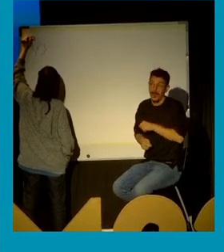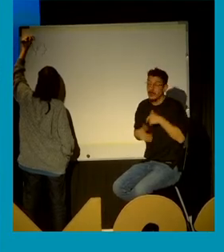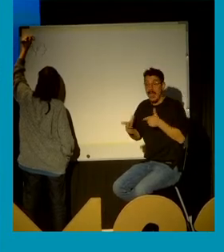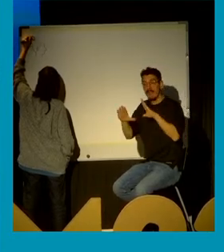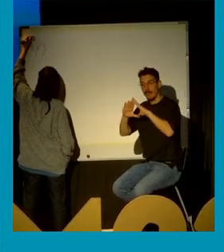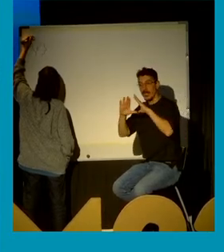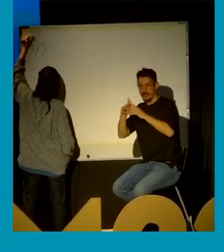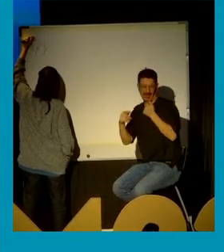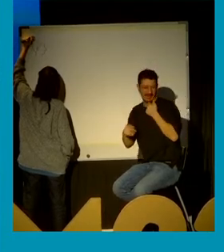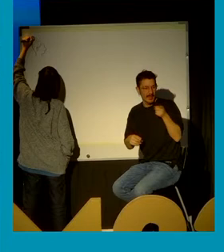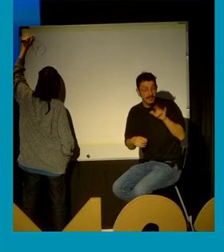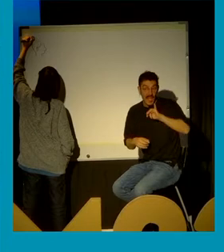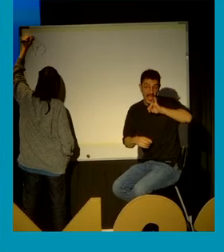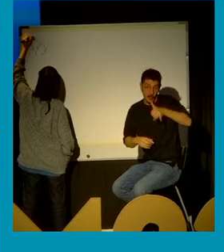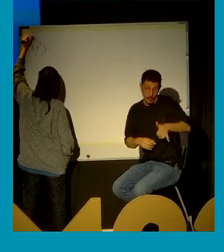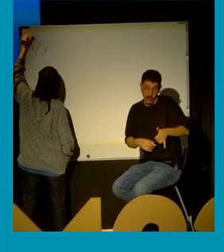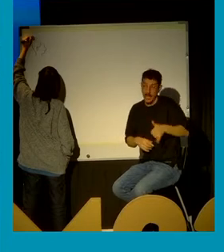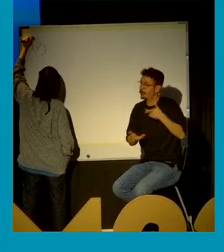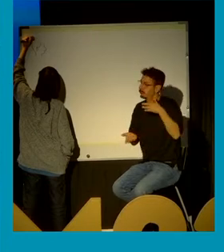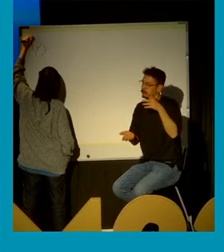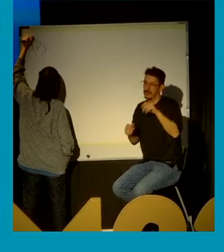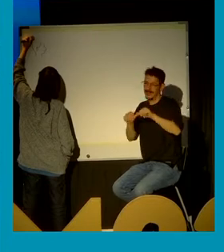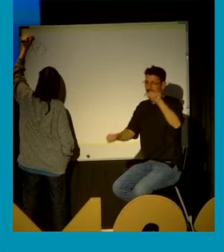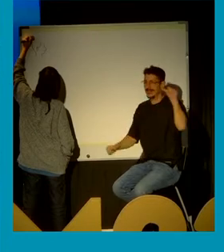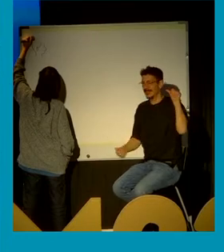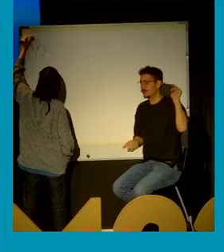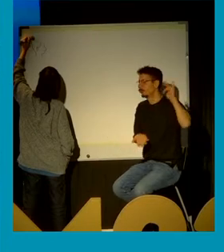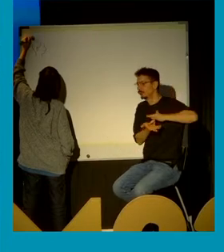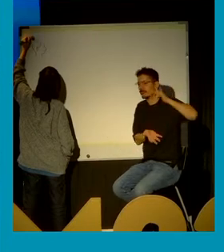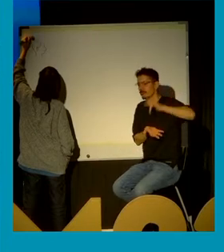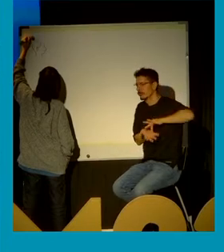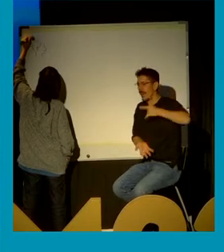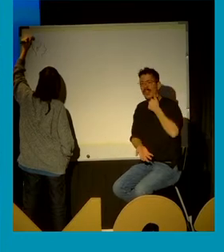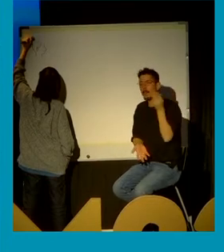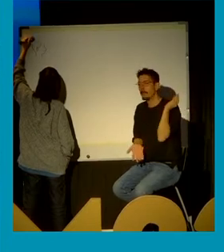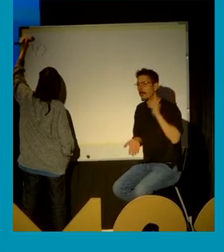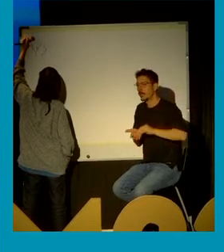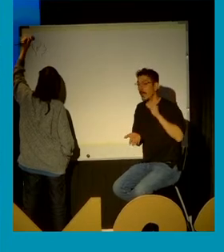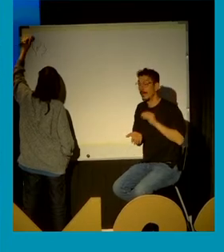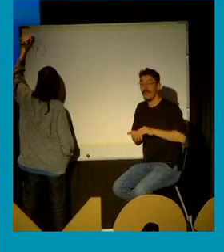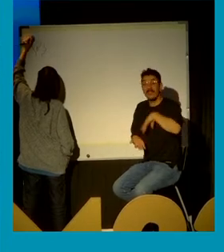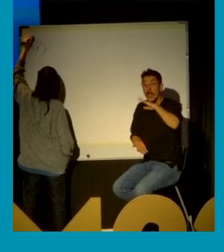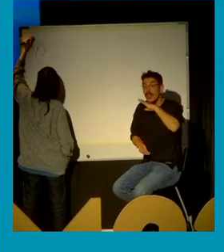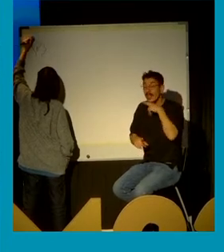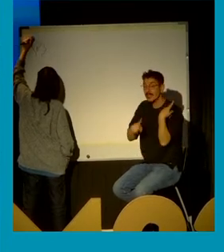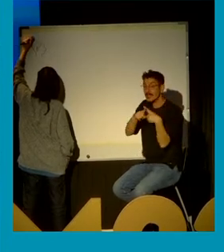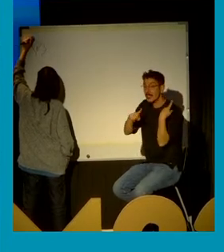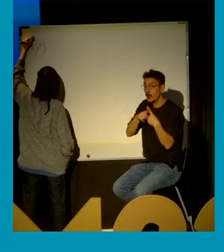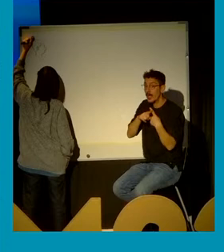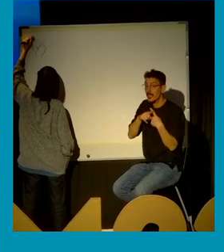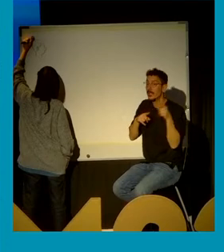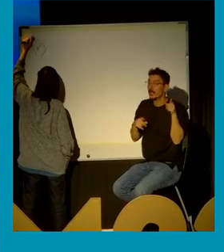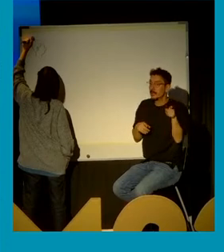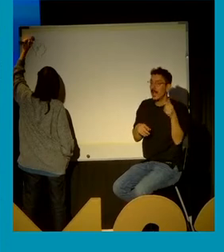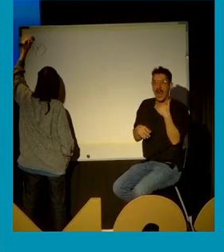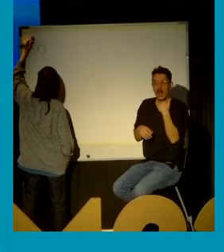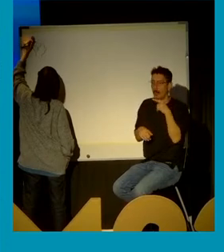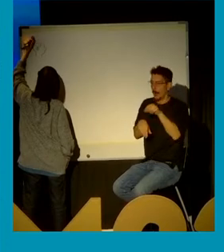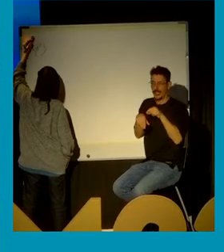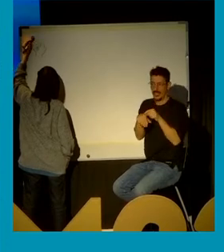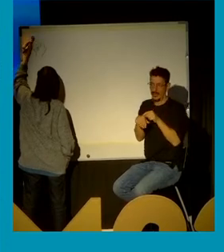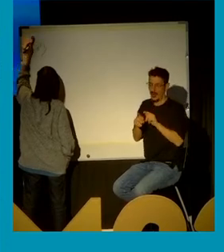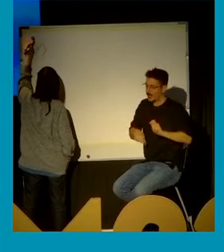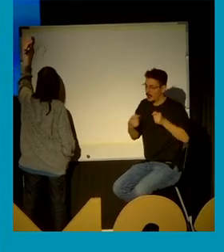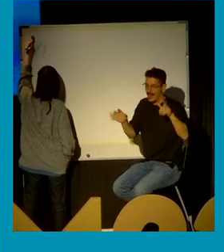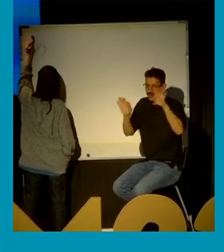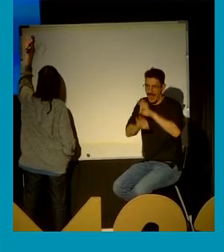que hem anat dient, han anat dient i hem anat dient que les violències sexuals són actes profundament polítics. Són actes